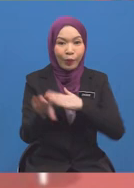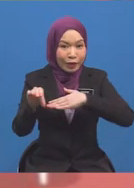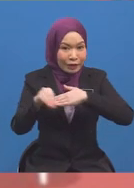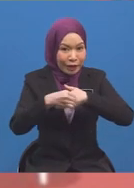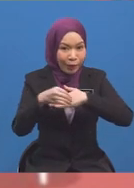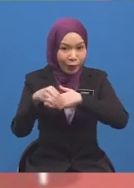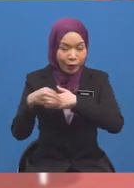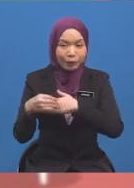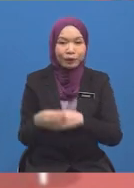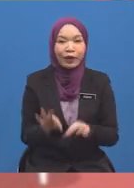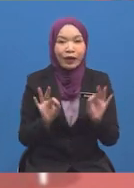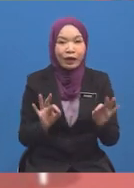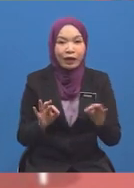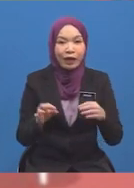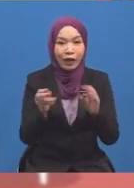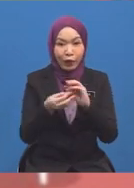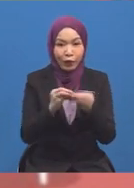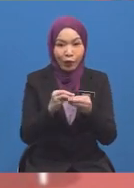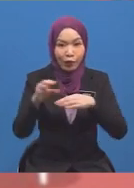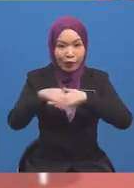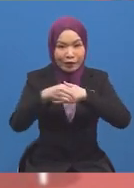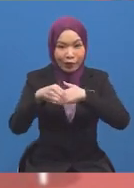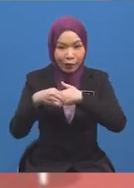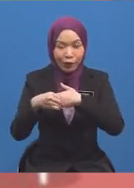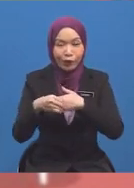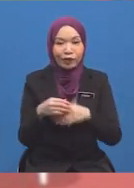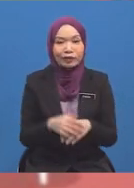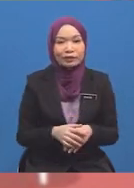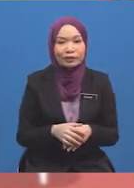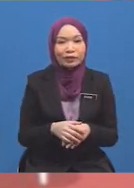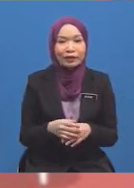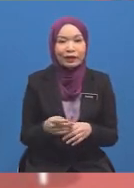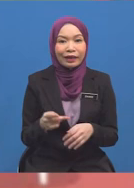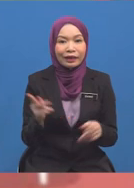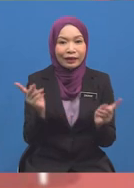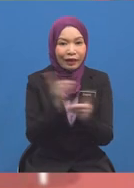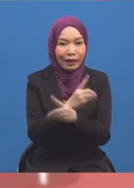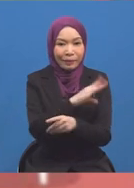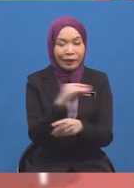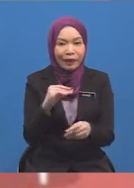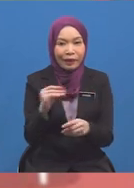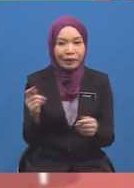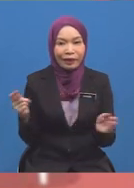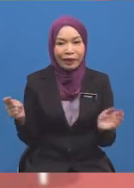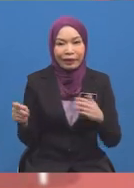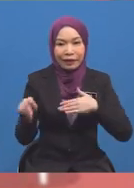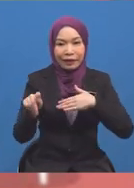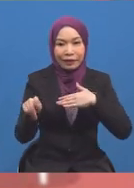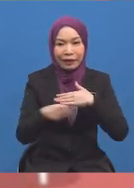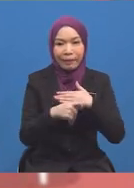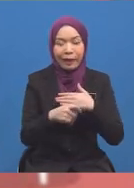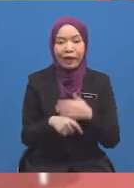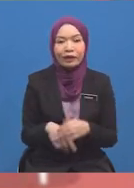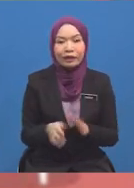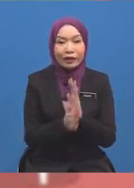didarat dan ditambah ia akan jadi pecahan tak wajah Saba nanti